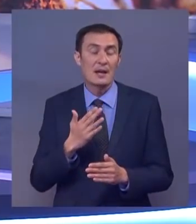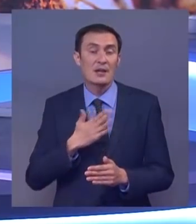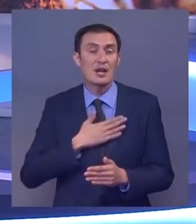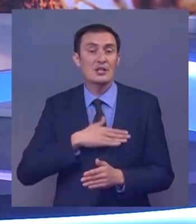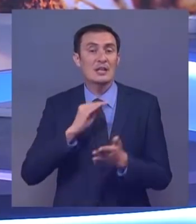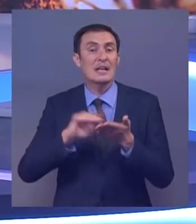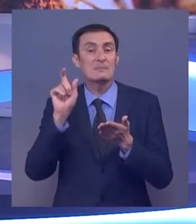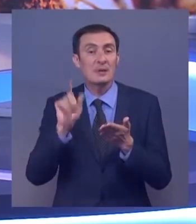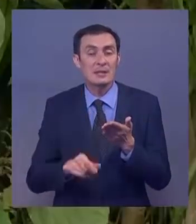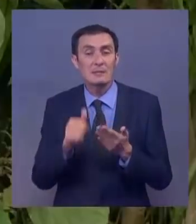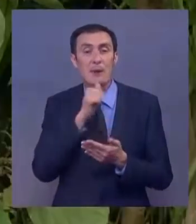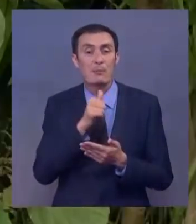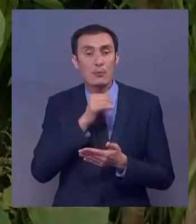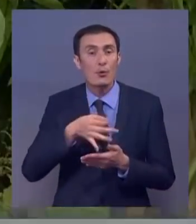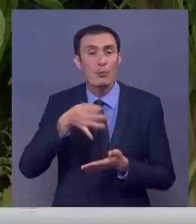попробовал тепличный кофе.